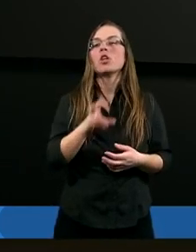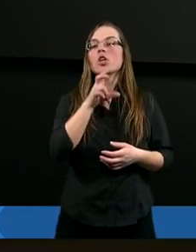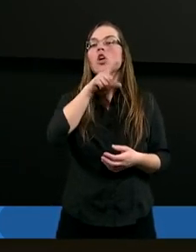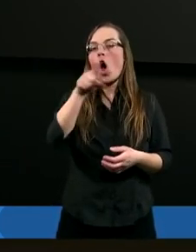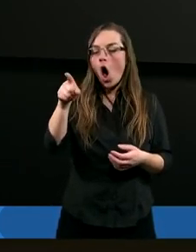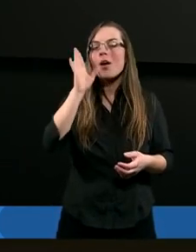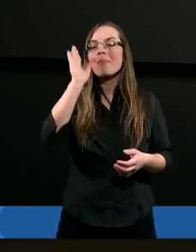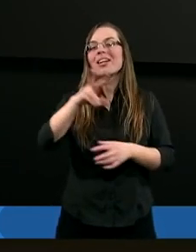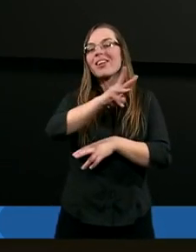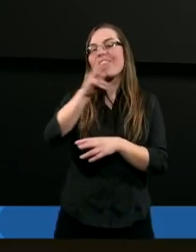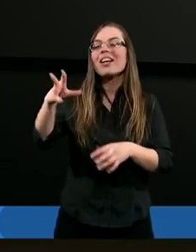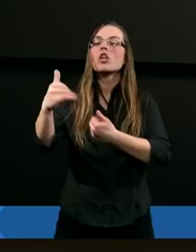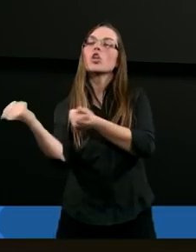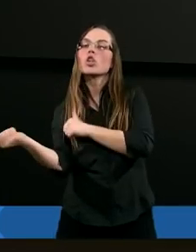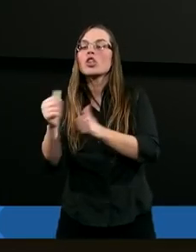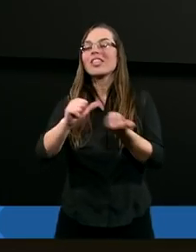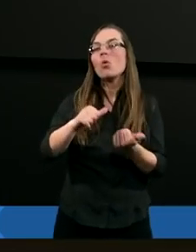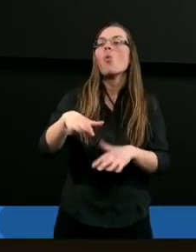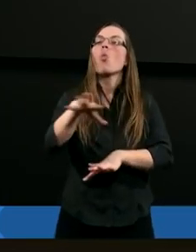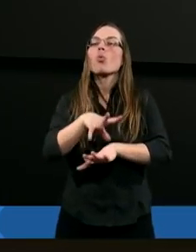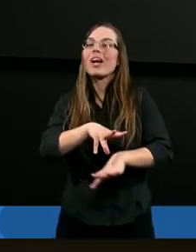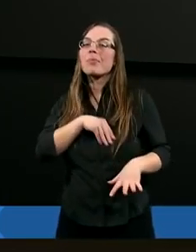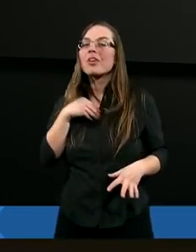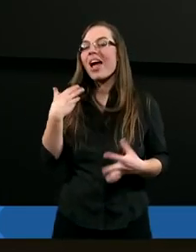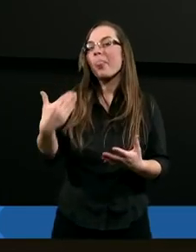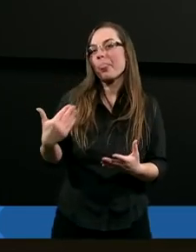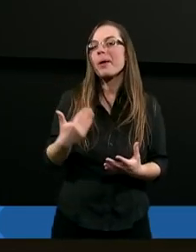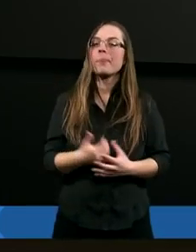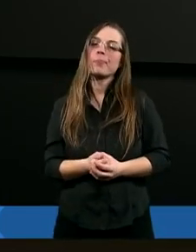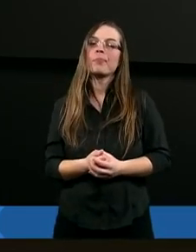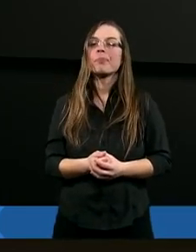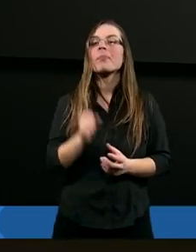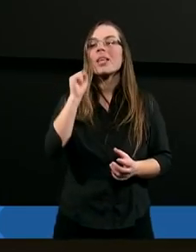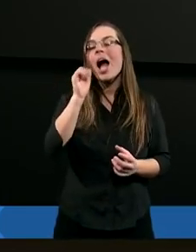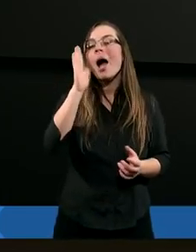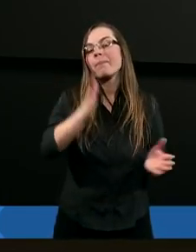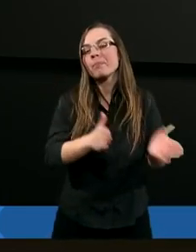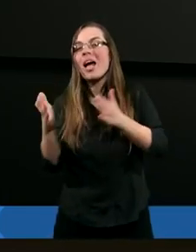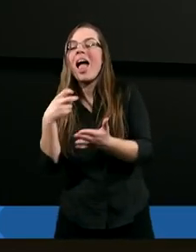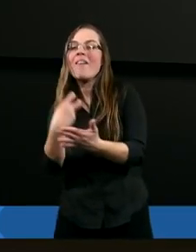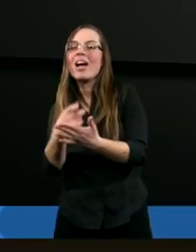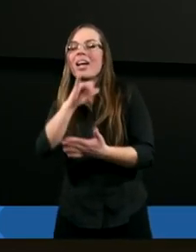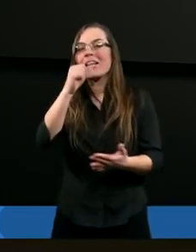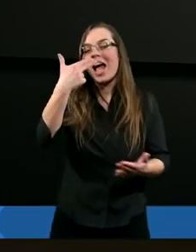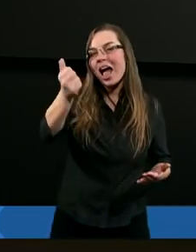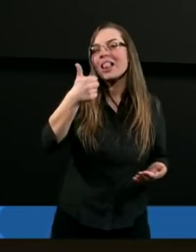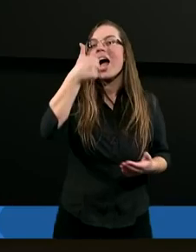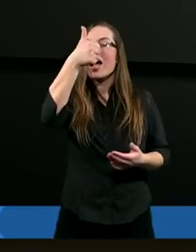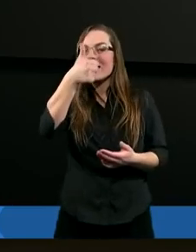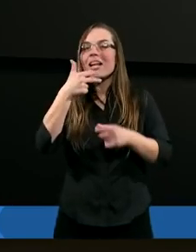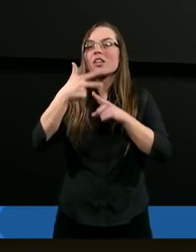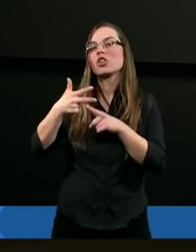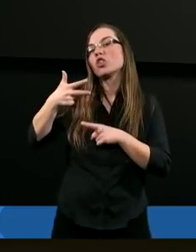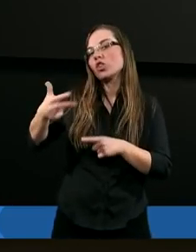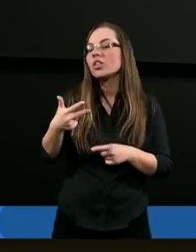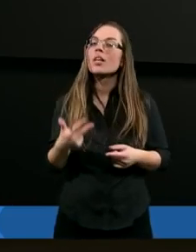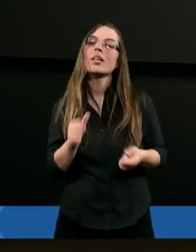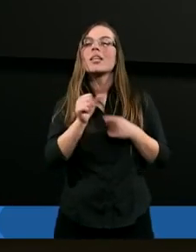on was będzie chrzcił Duchem Świętym. A później w Ewangelii Jana 1.33